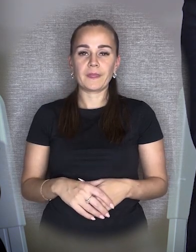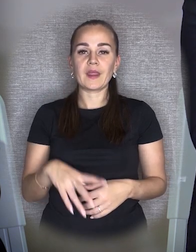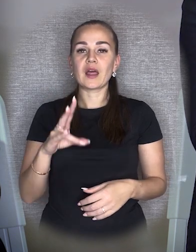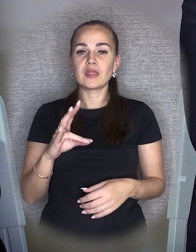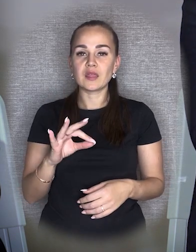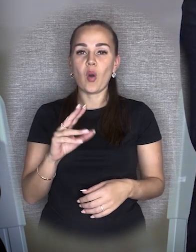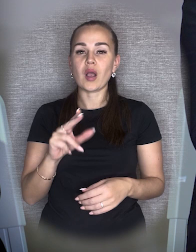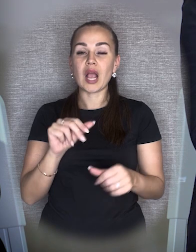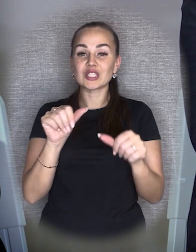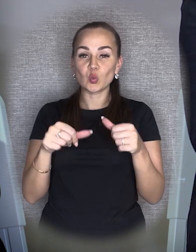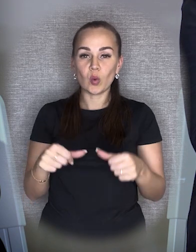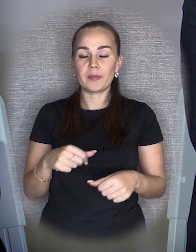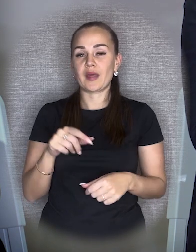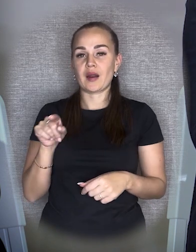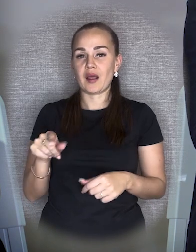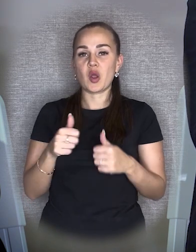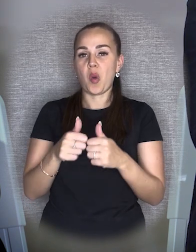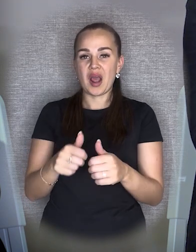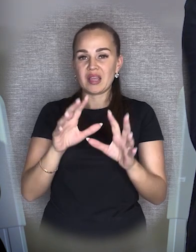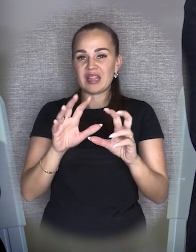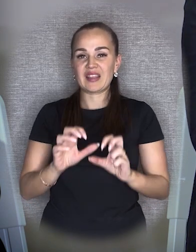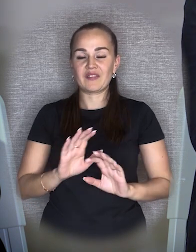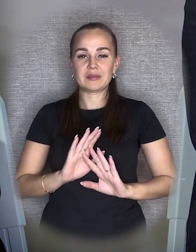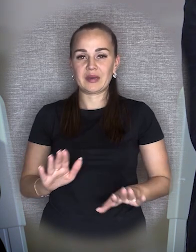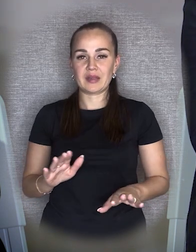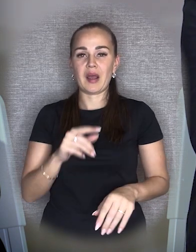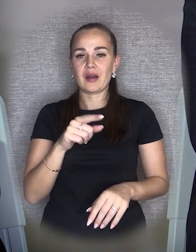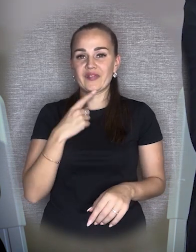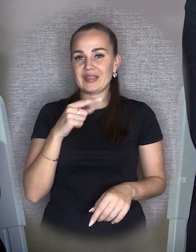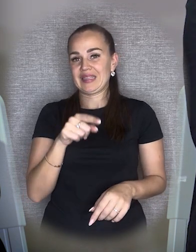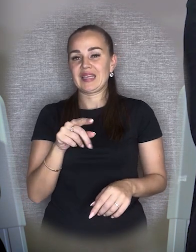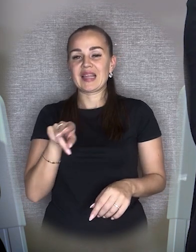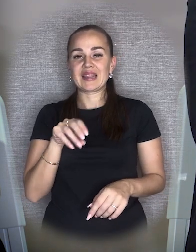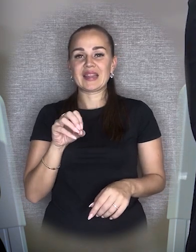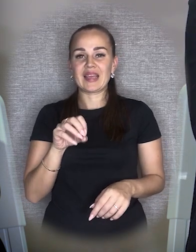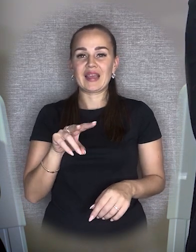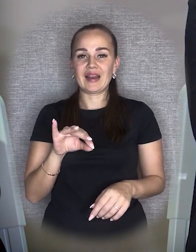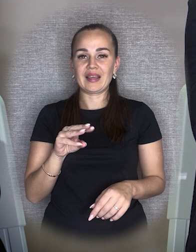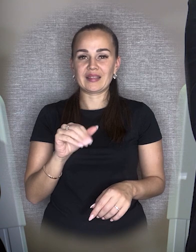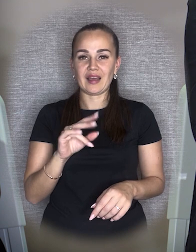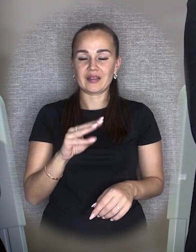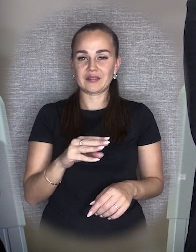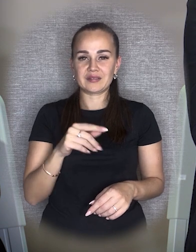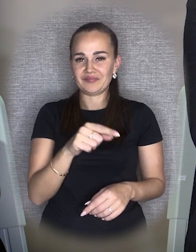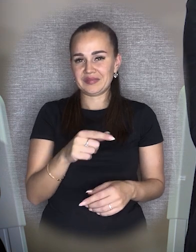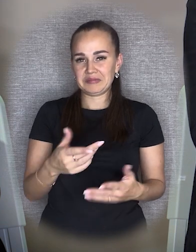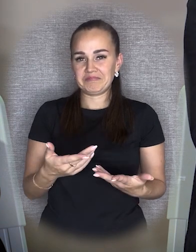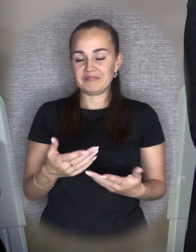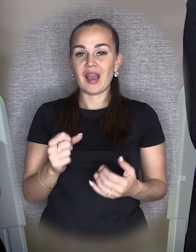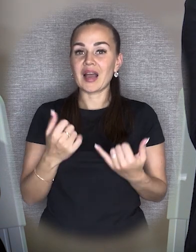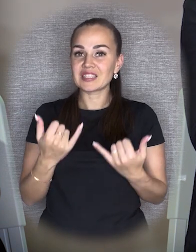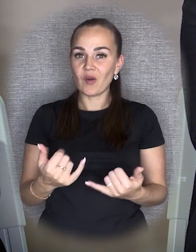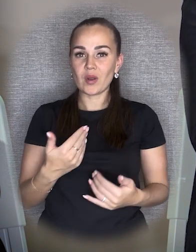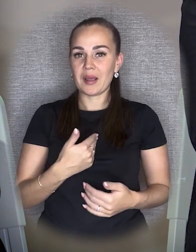но как скульптор они его не воспринимали, они считали его дилетантом. И то, что он делал в скульптуре, никто не воспринимал